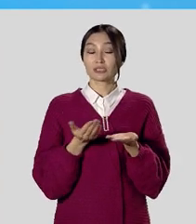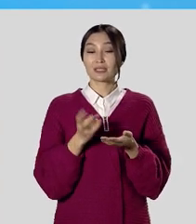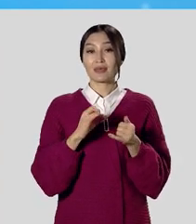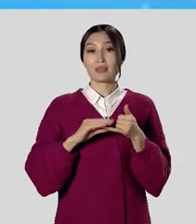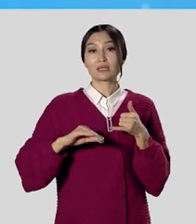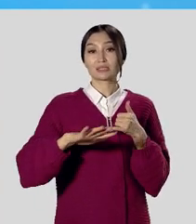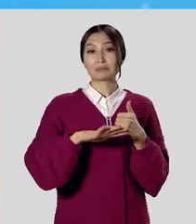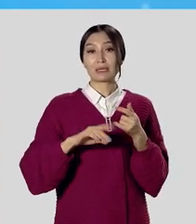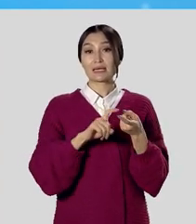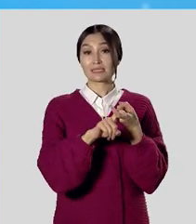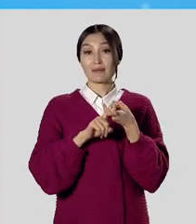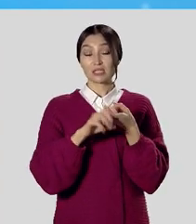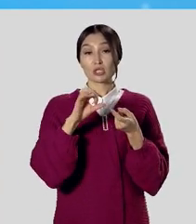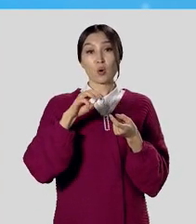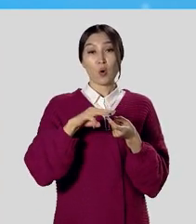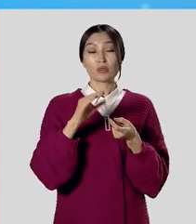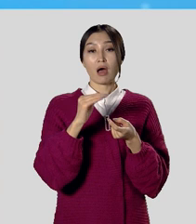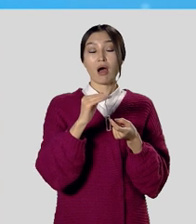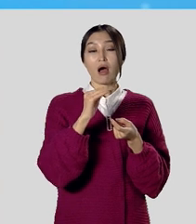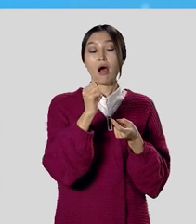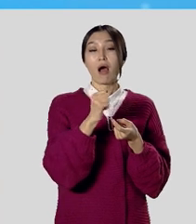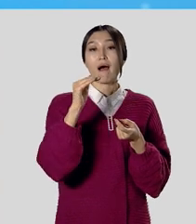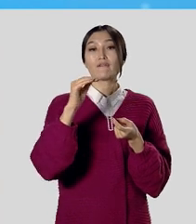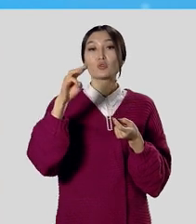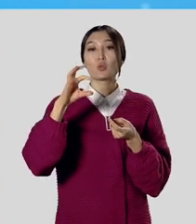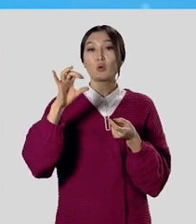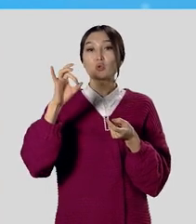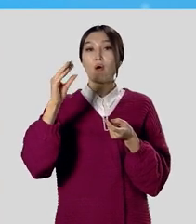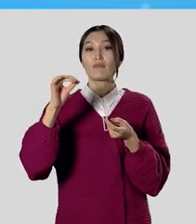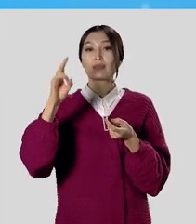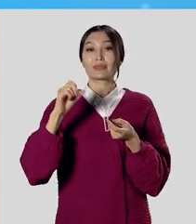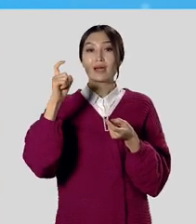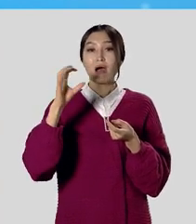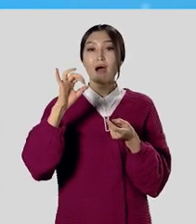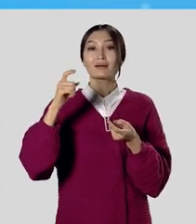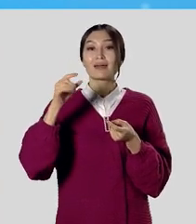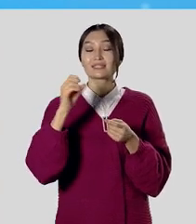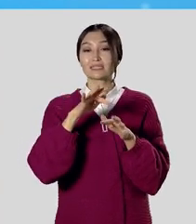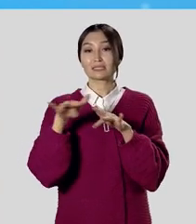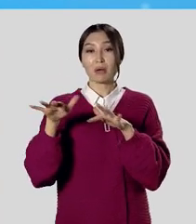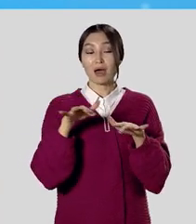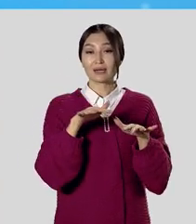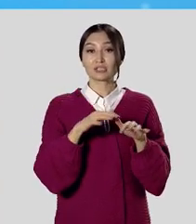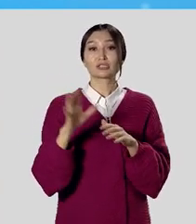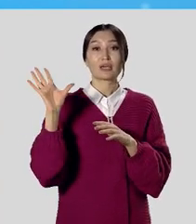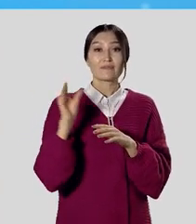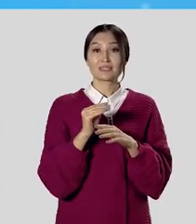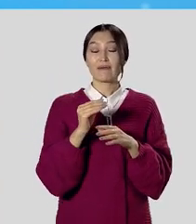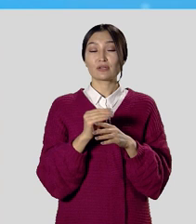Жизнь на Земле зависит от автотрофных организмов. Почти все органические